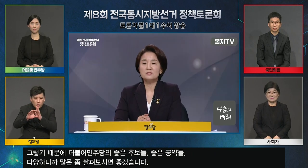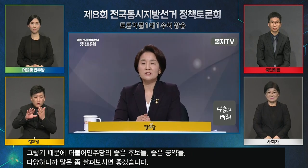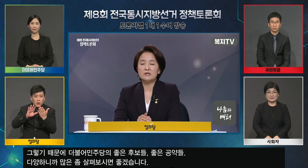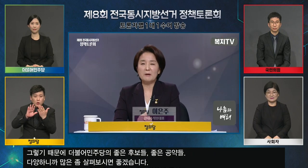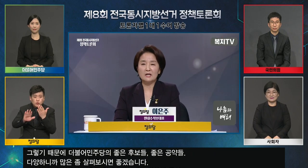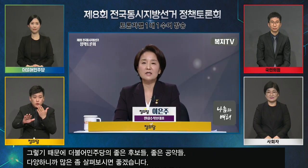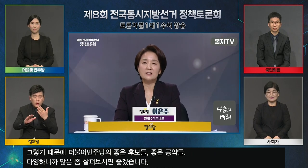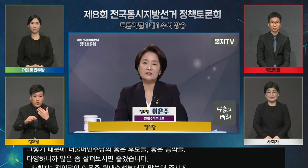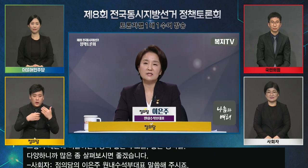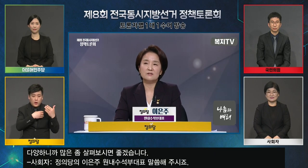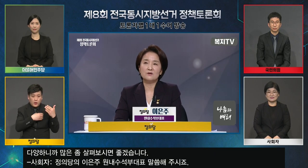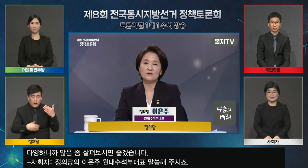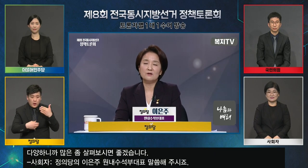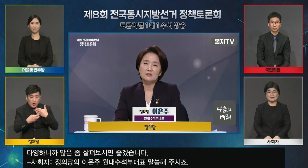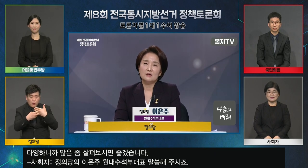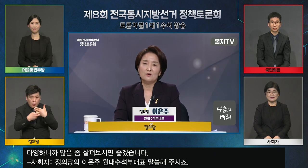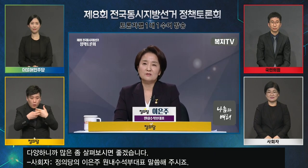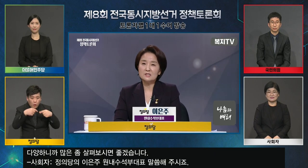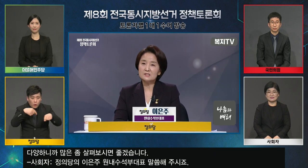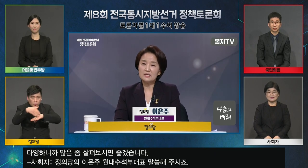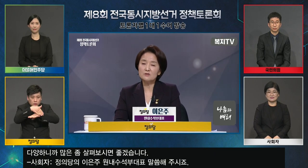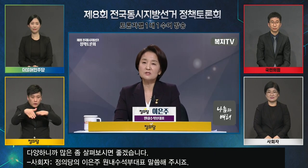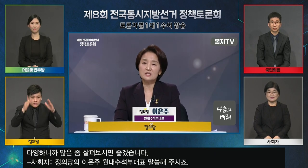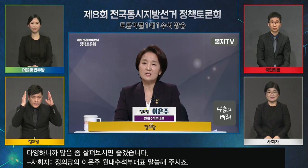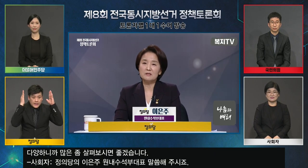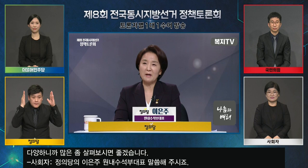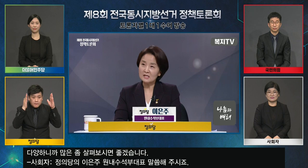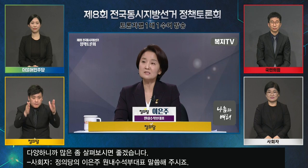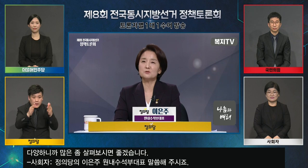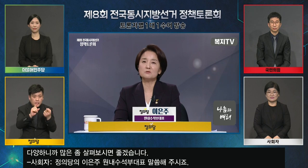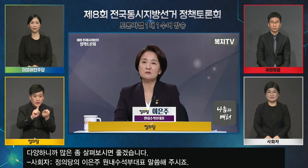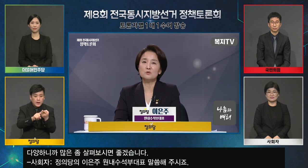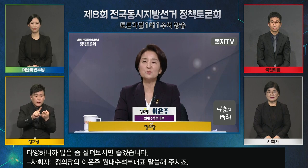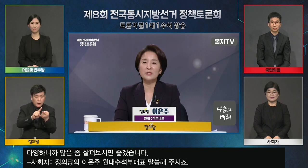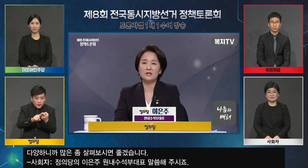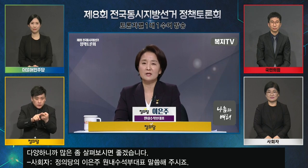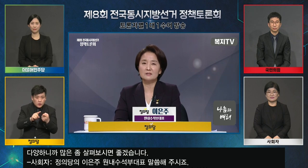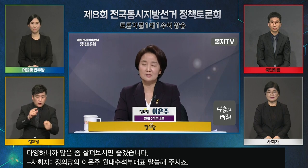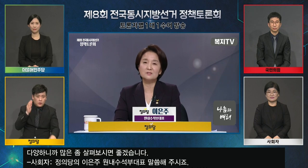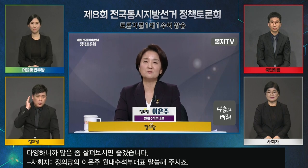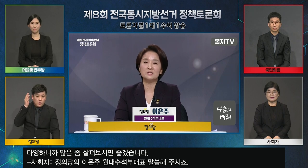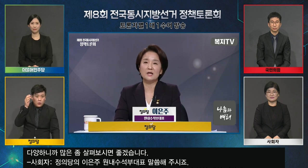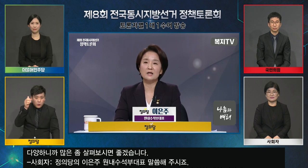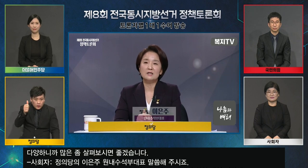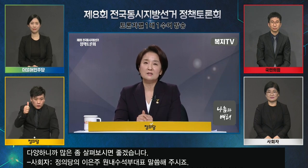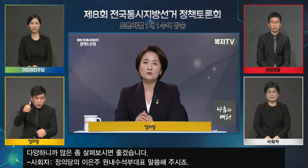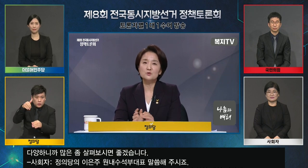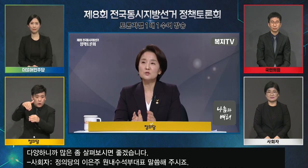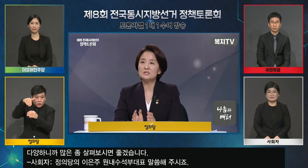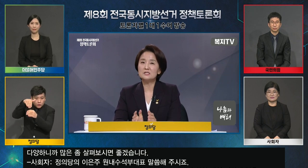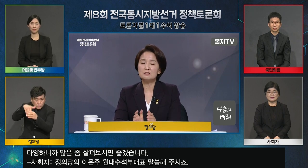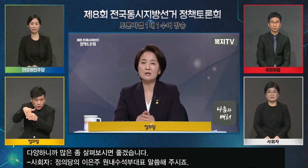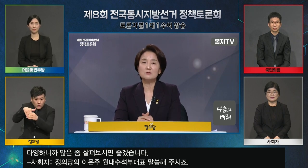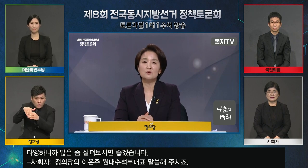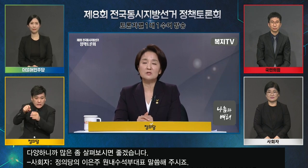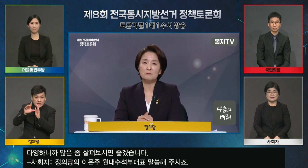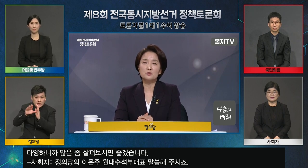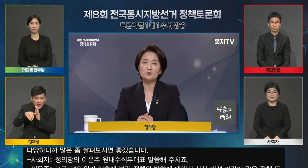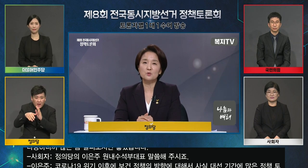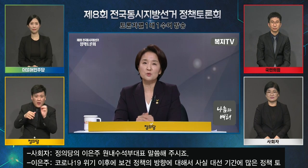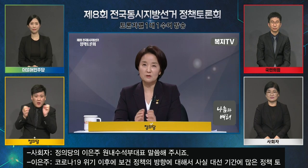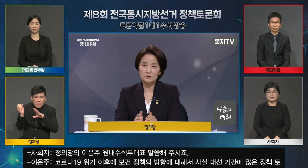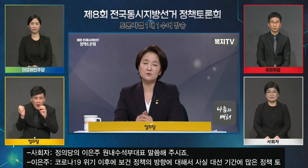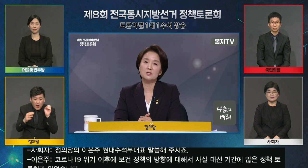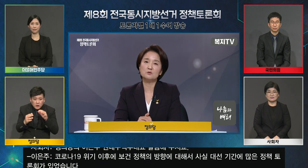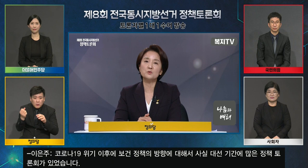보건 정책의 방향에 대해서 사실 대선 기간에 많은 정책토론회가 있었습니다. 또 6월 1일 지방선거를